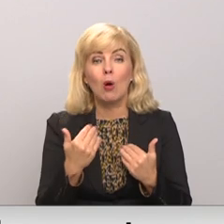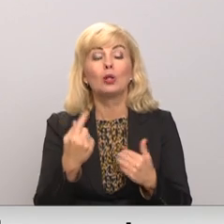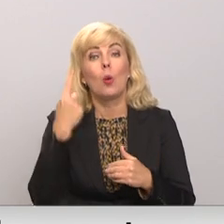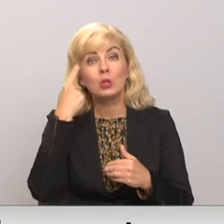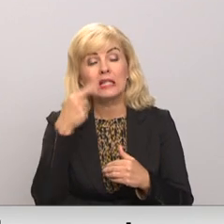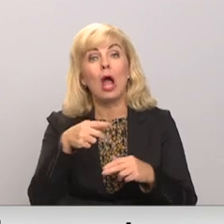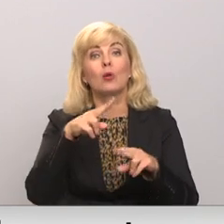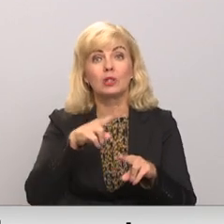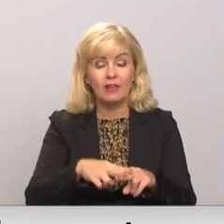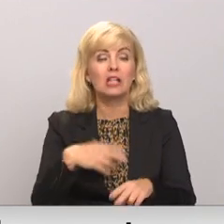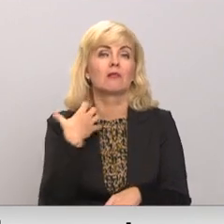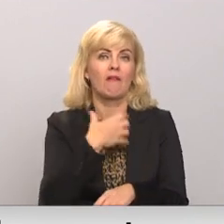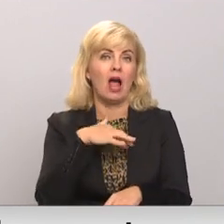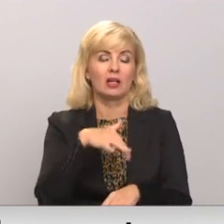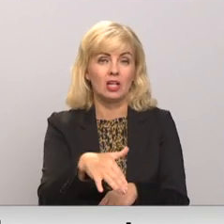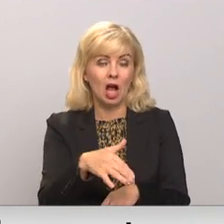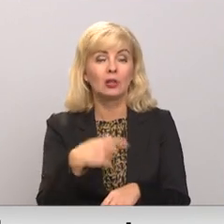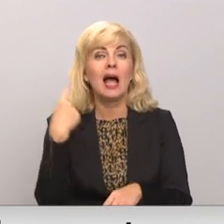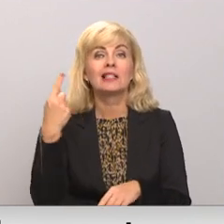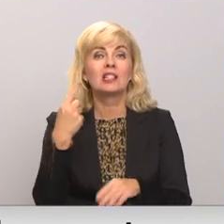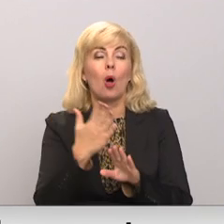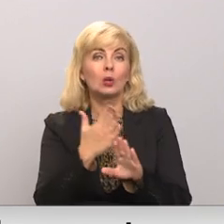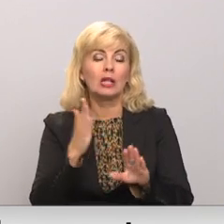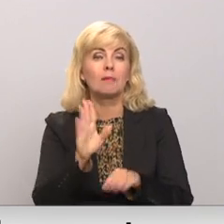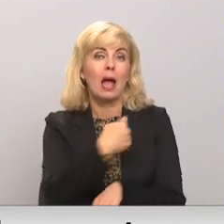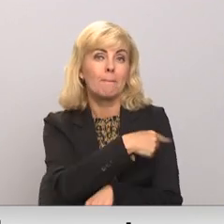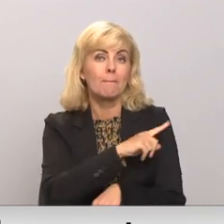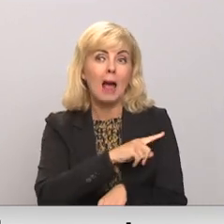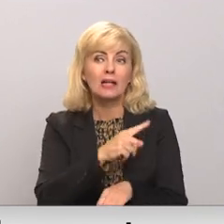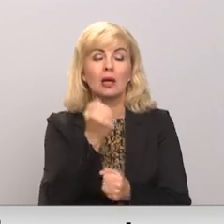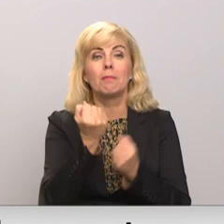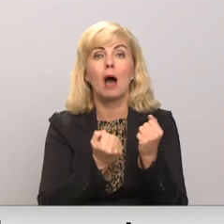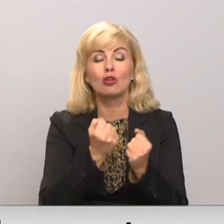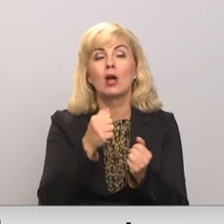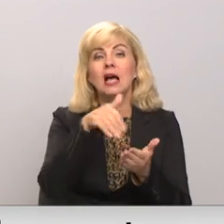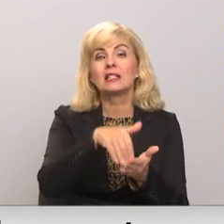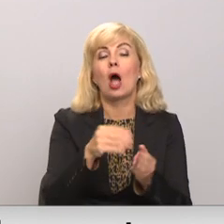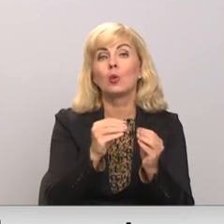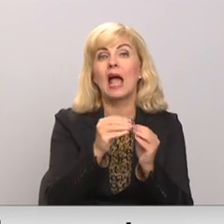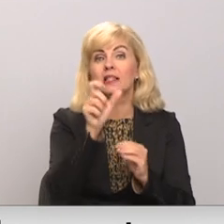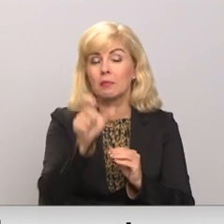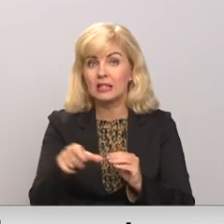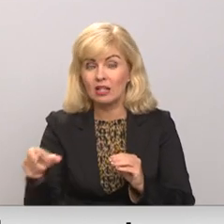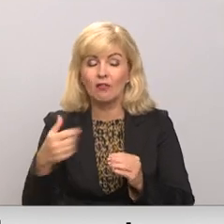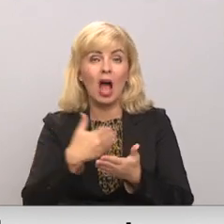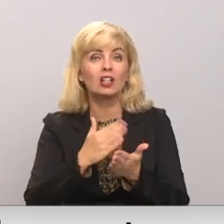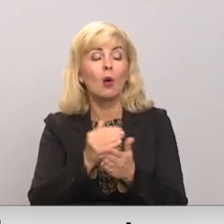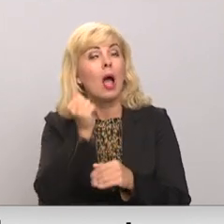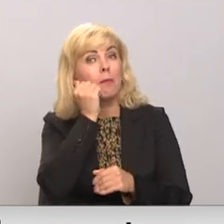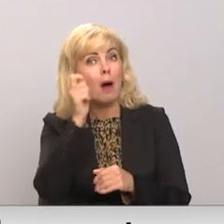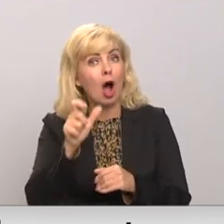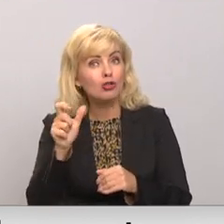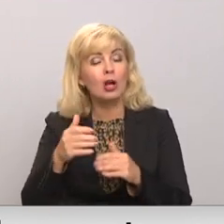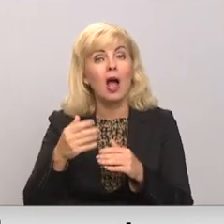es saprotu, ka vajag. Saulainē rindā pie medicīniskajā treilera stāv 10 cilvēki. Lielākoties gan tie ir baušķinieki